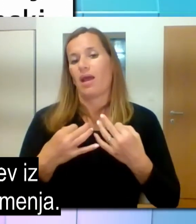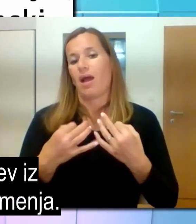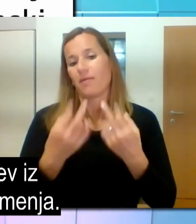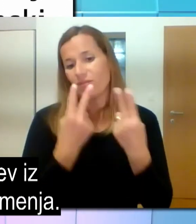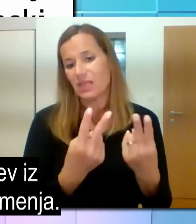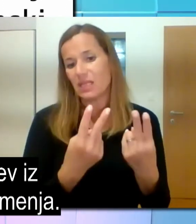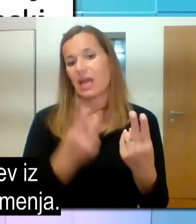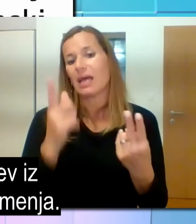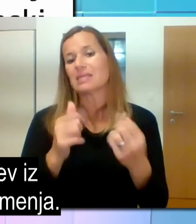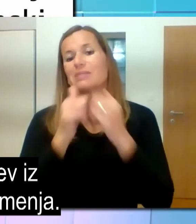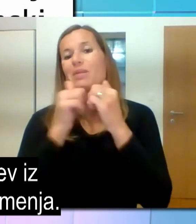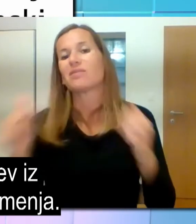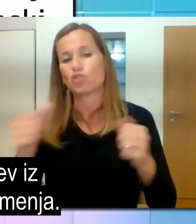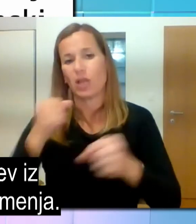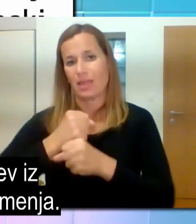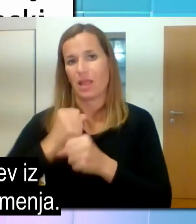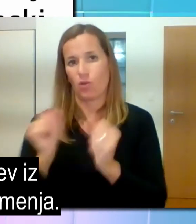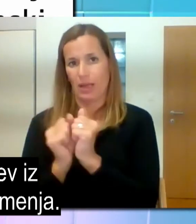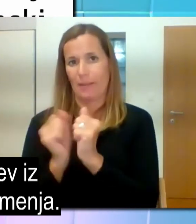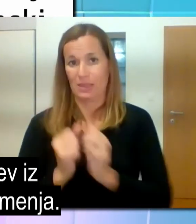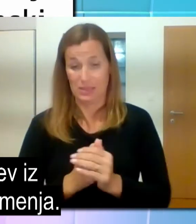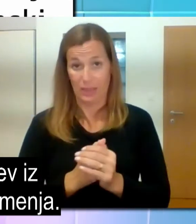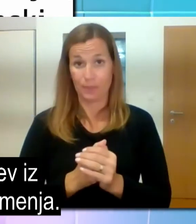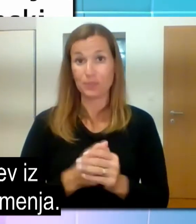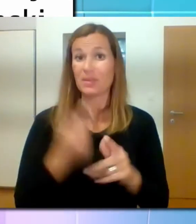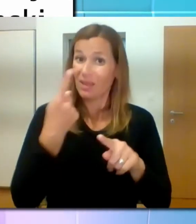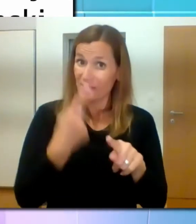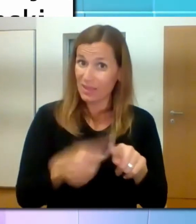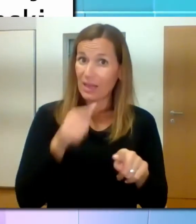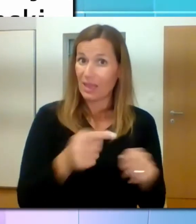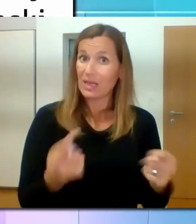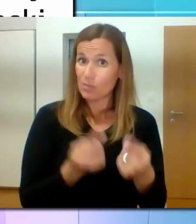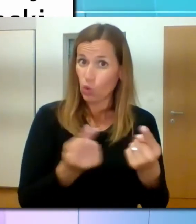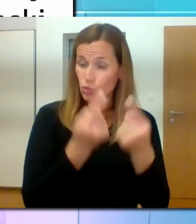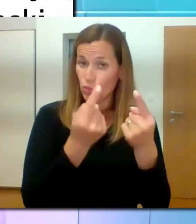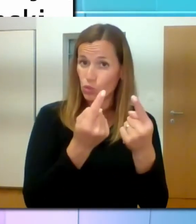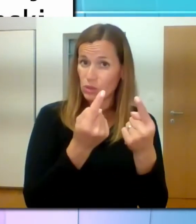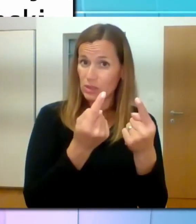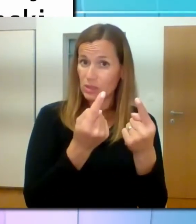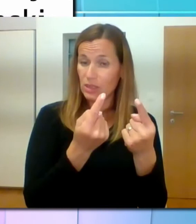financirani prilagoditve vozila in del sredstev, iz naslova prispevka se temu namenja.